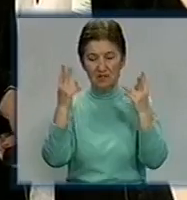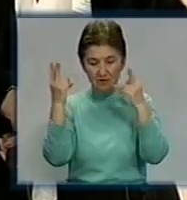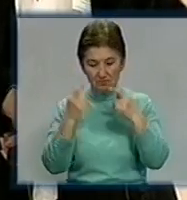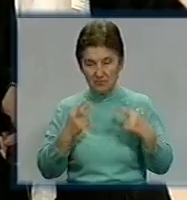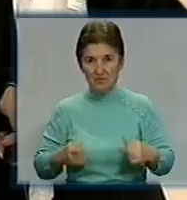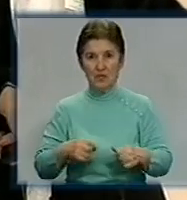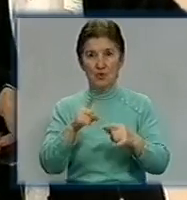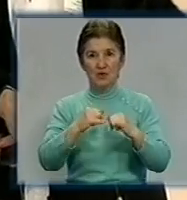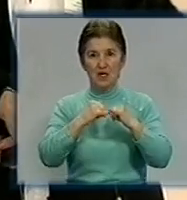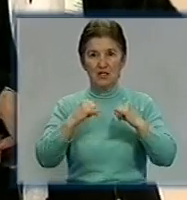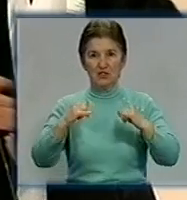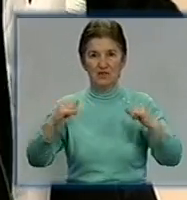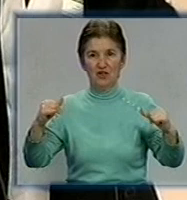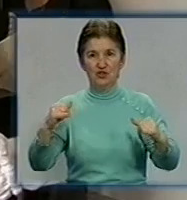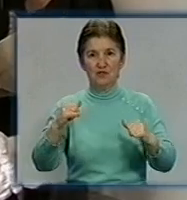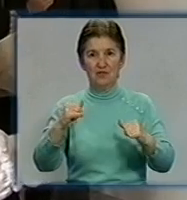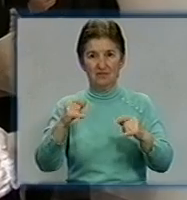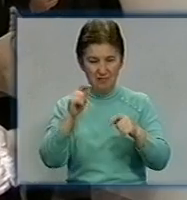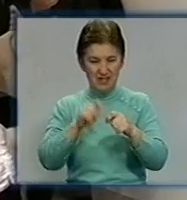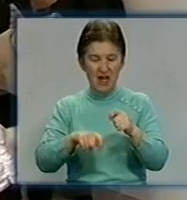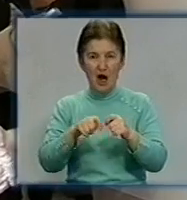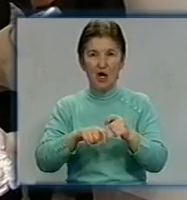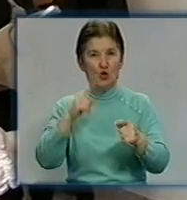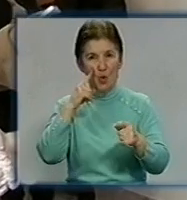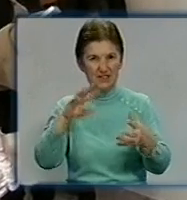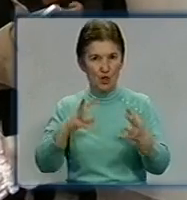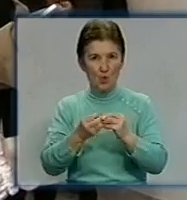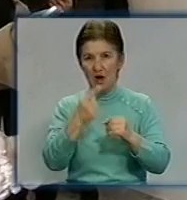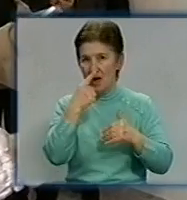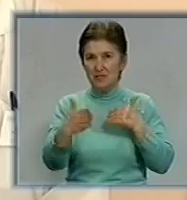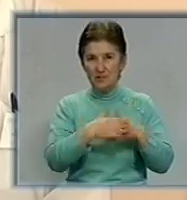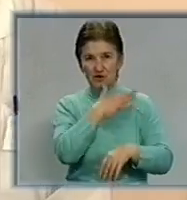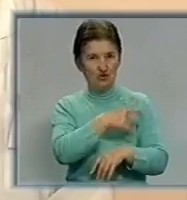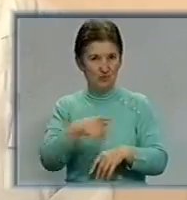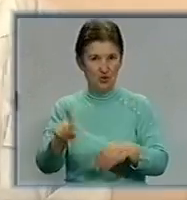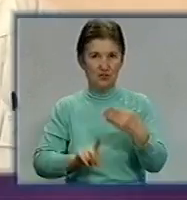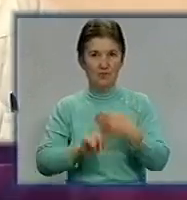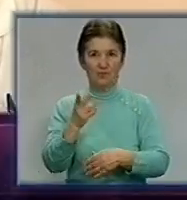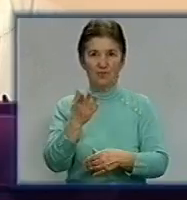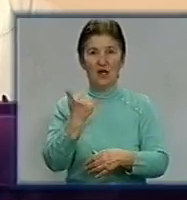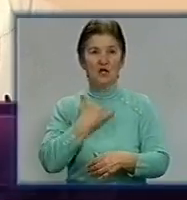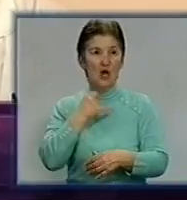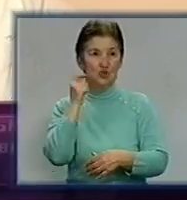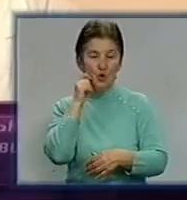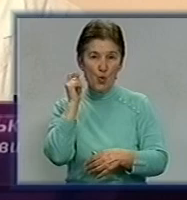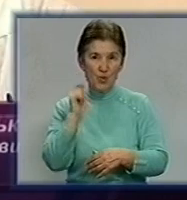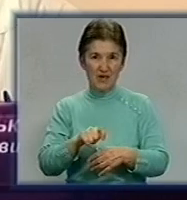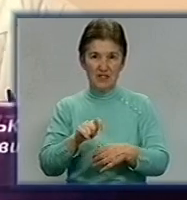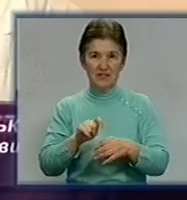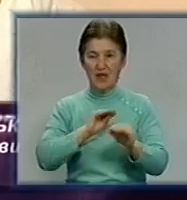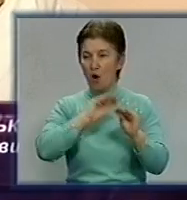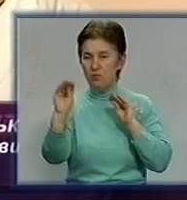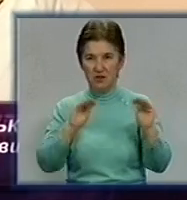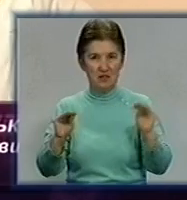розширять методи діагностики, кажуть медики. Запрацювати ж вони мають вже найближчим часом. Наше українське обладнання, воно доволі качественне,